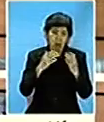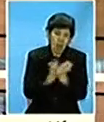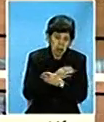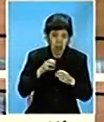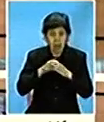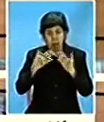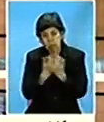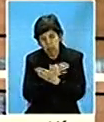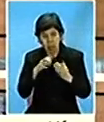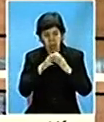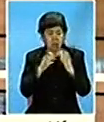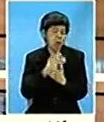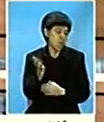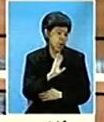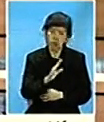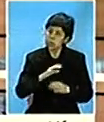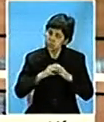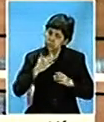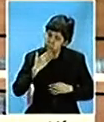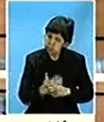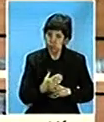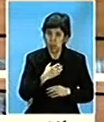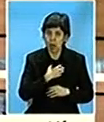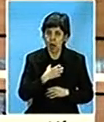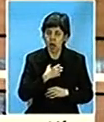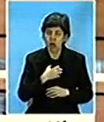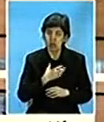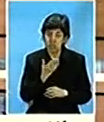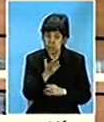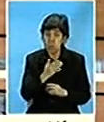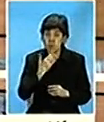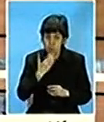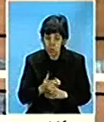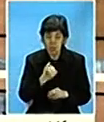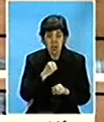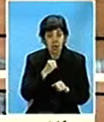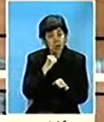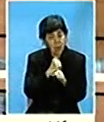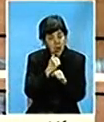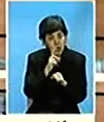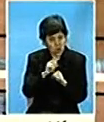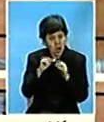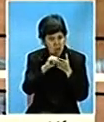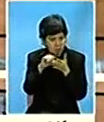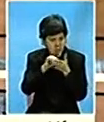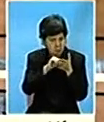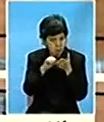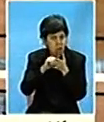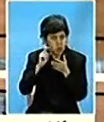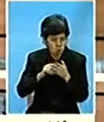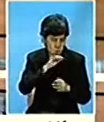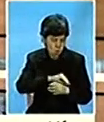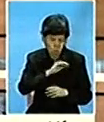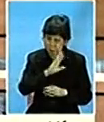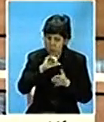ความมุ่งหวังผมทุกครั้งที่เวลาพูดก็หวังว่ารัฐบาลนี้คงจะอยู่ให้ครบแต่จะครบได้ต้องแก้สิ่งนี้ให้ได้คือปัญหาทุจริต